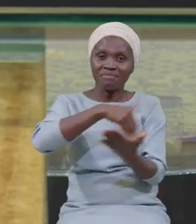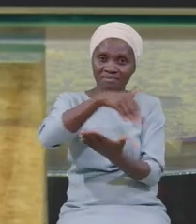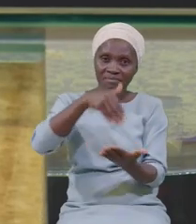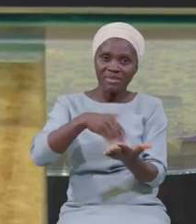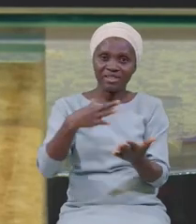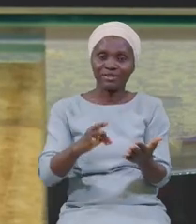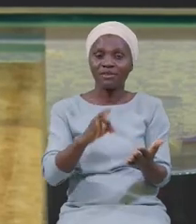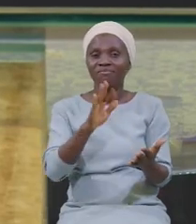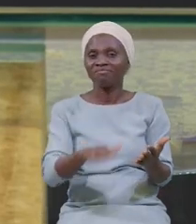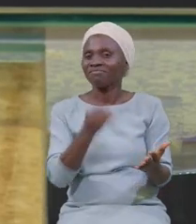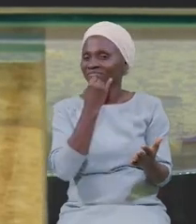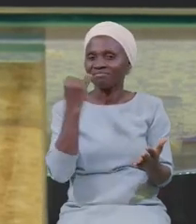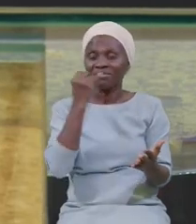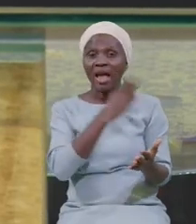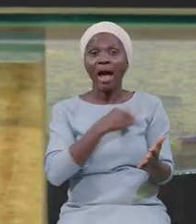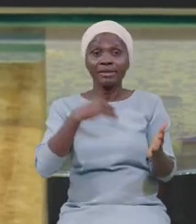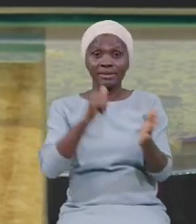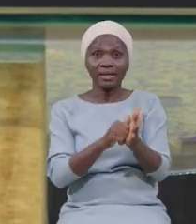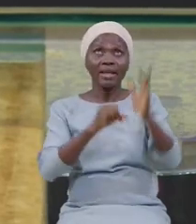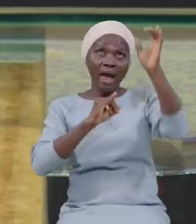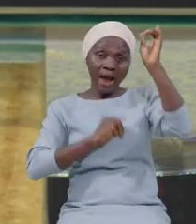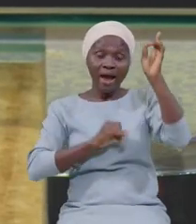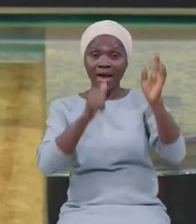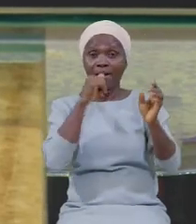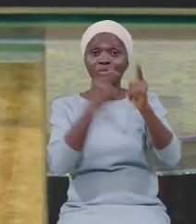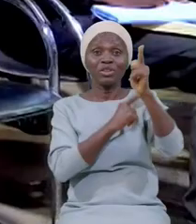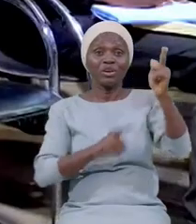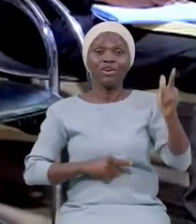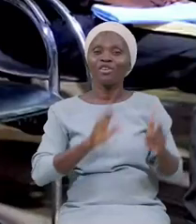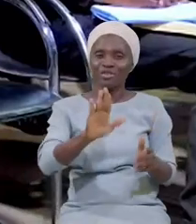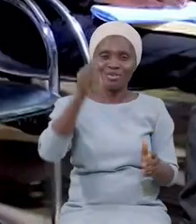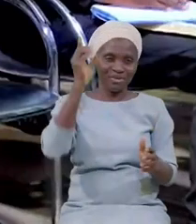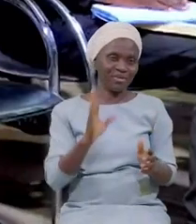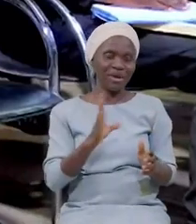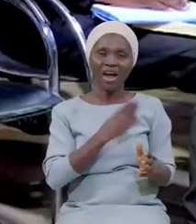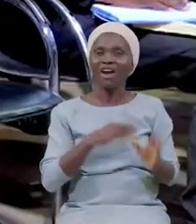que je suis l'Éternel votre Dieu, et